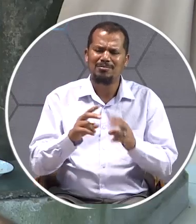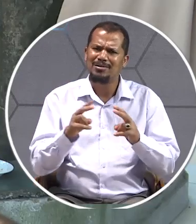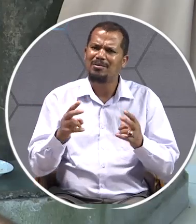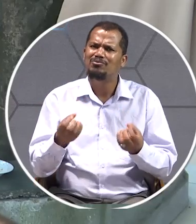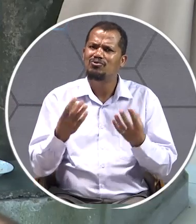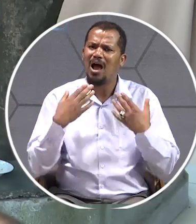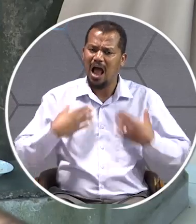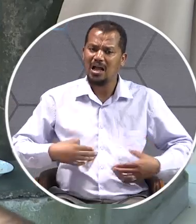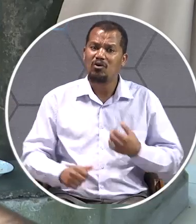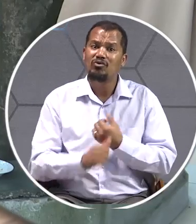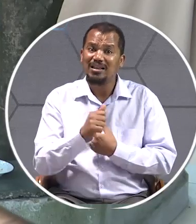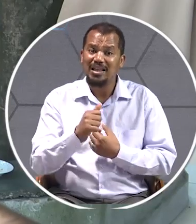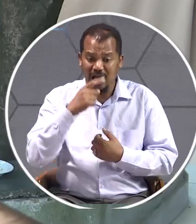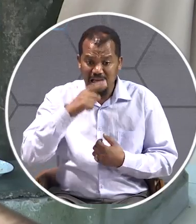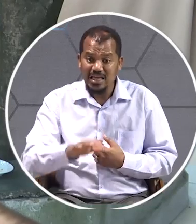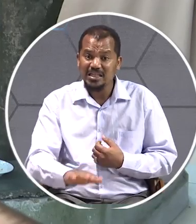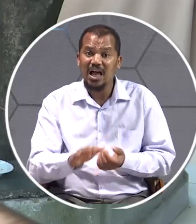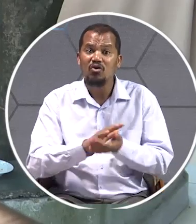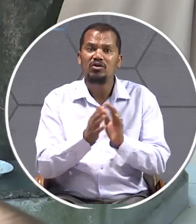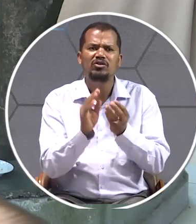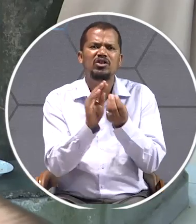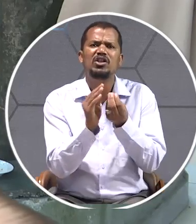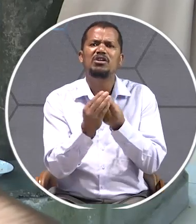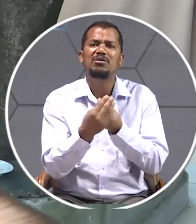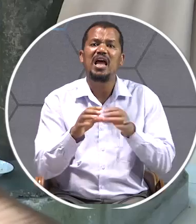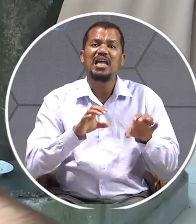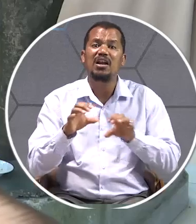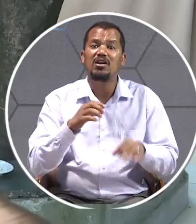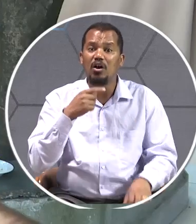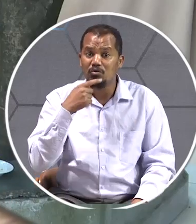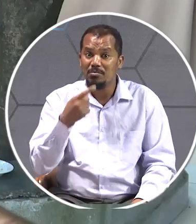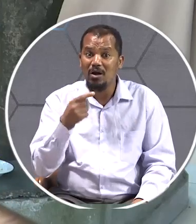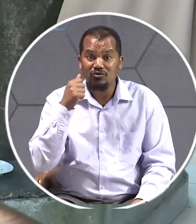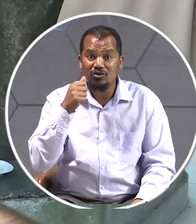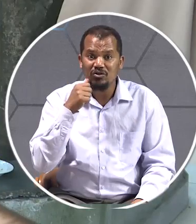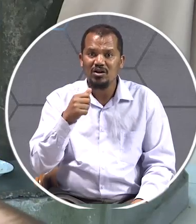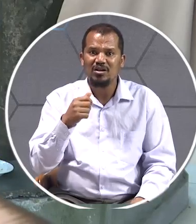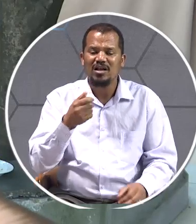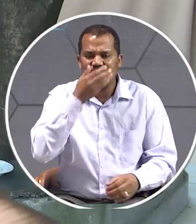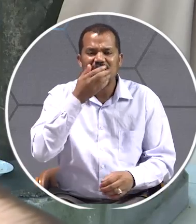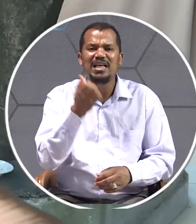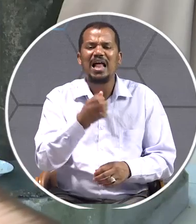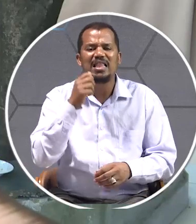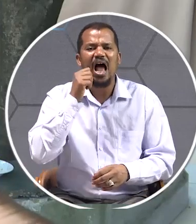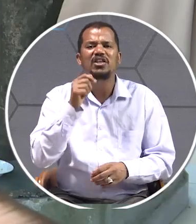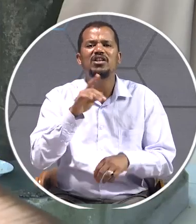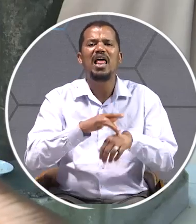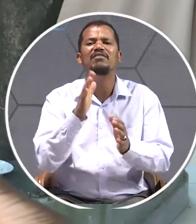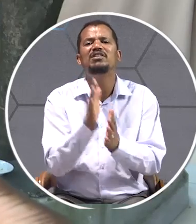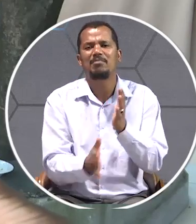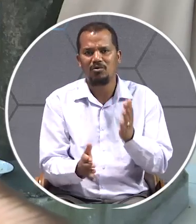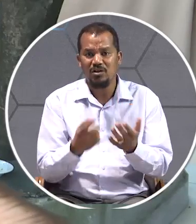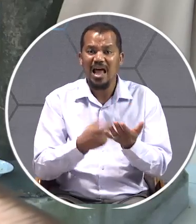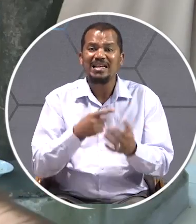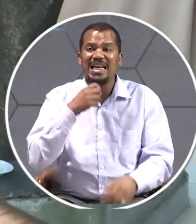አካል ጉዳተኛ ሴቶች ልጅም ሆነሽ እንክብካቤ ያደርጉልሻል የሚባሉ ሴቶች ሀራስመንት አንቺ ላይ ይፈጽማሉ።